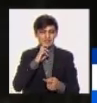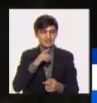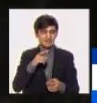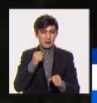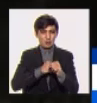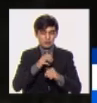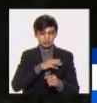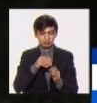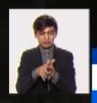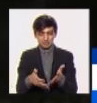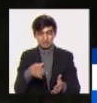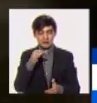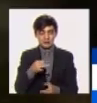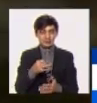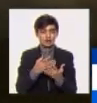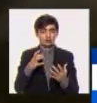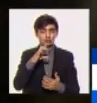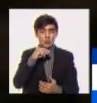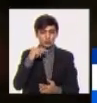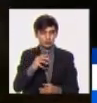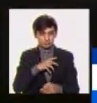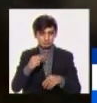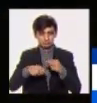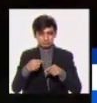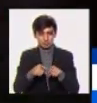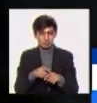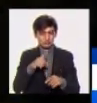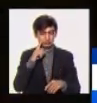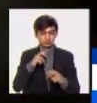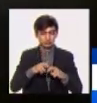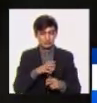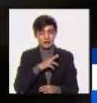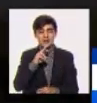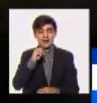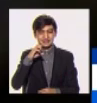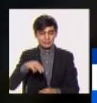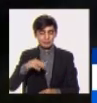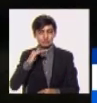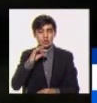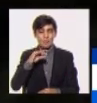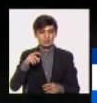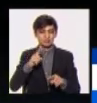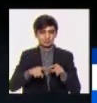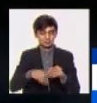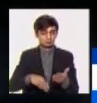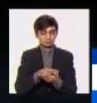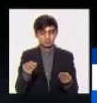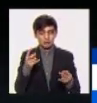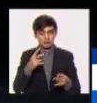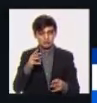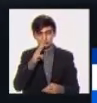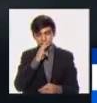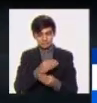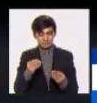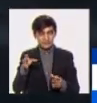отслоение стекол и использование скотча для защиты конструкции. Касым Жомарт Тукаев поручил ускорить выплаты пострадавшим.